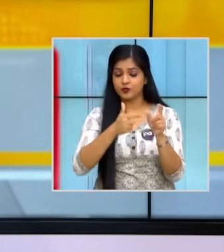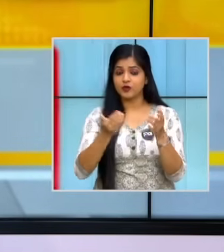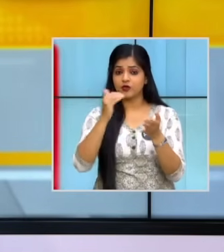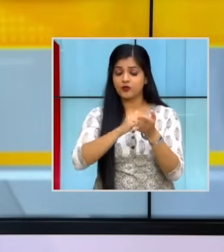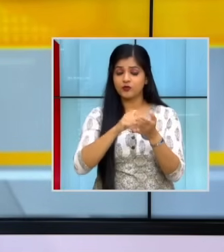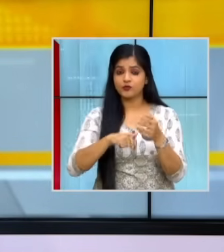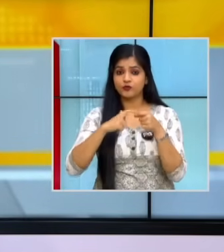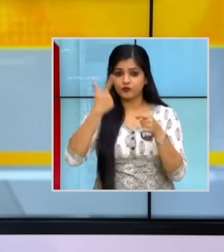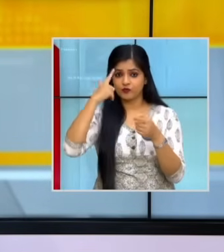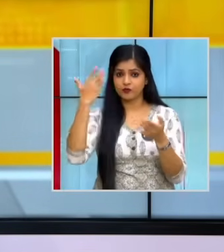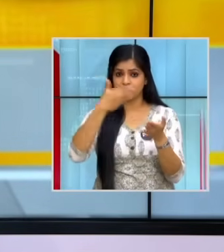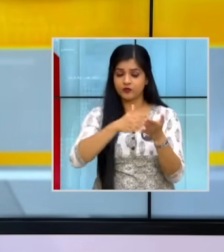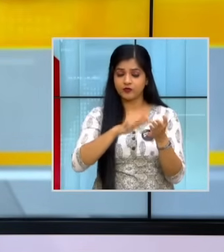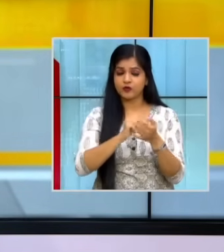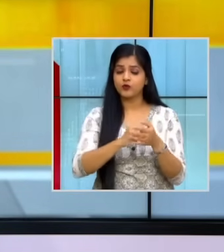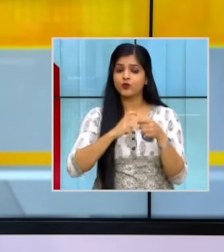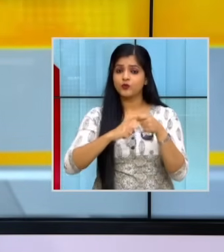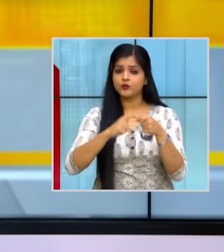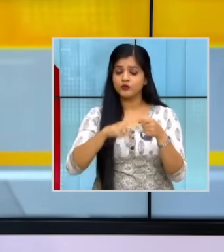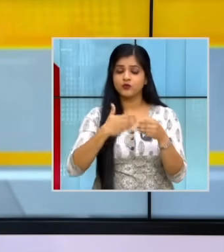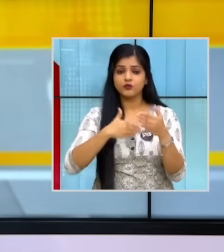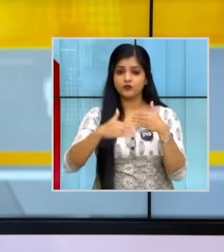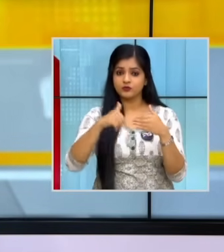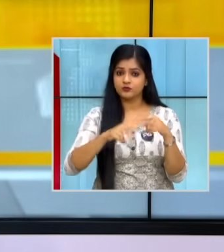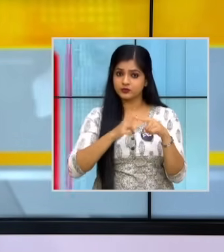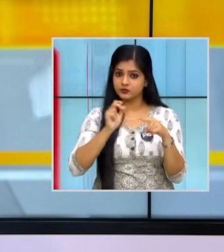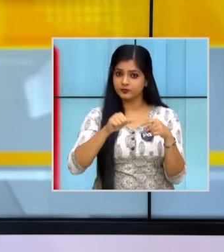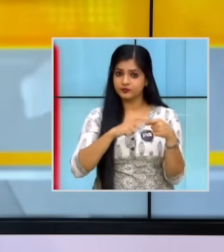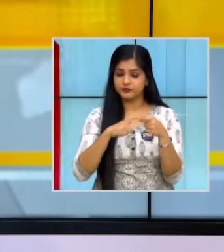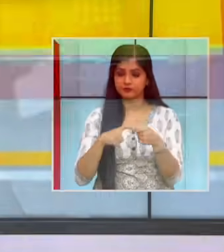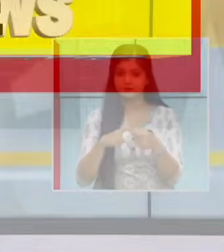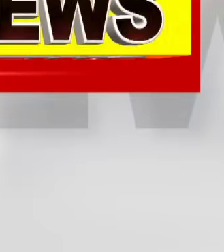വിളിച്ചു വരുത്തിയിരിക്കുന്നത്? നിലവിൽ ചോദ്യം ചെയ്തൽ ഏത് രീതിയിലാണ് പുരോഗമിക്കുന്നത്?